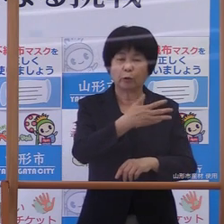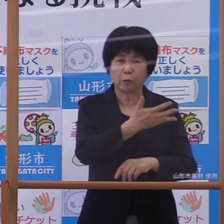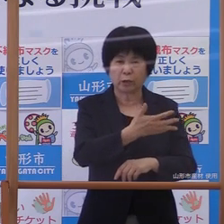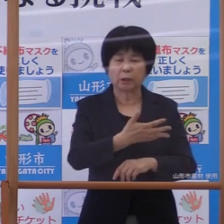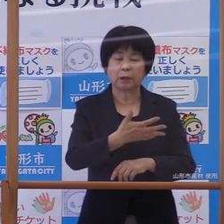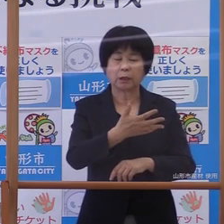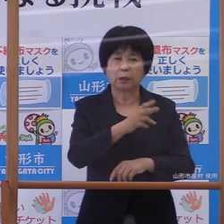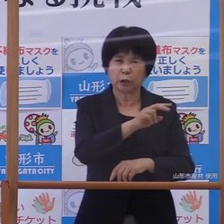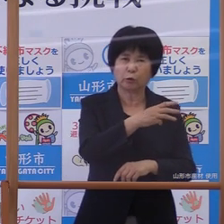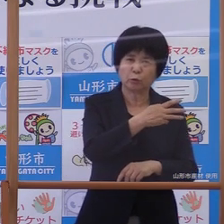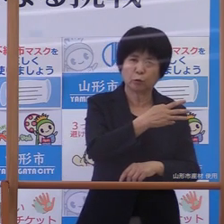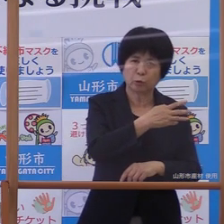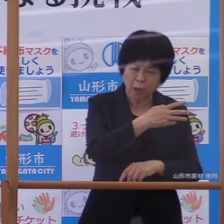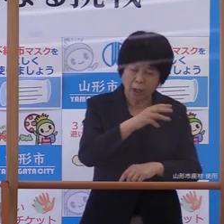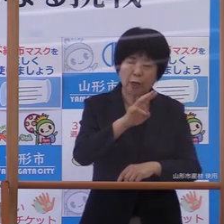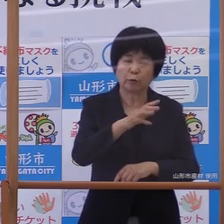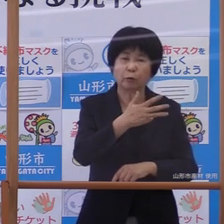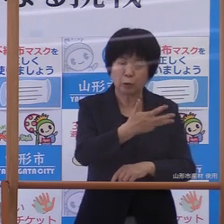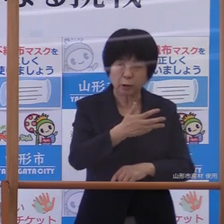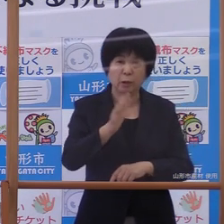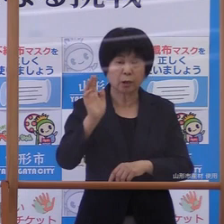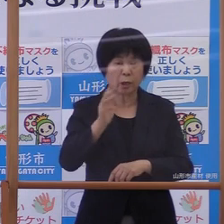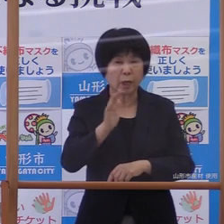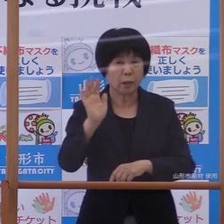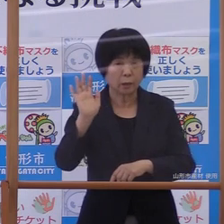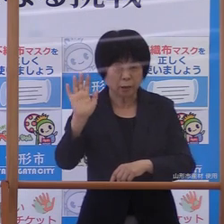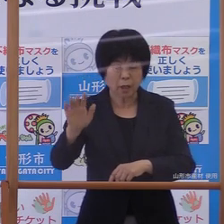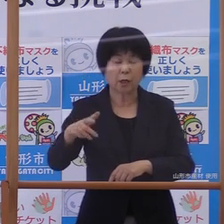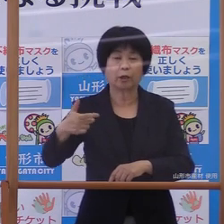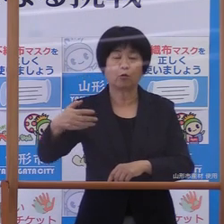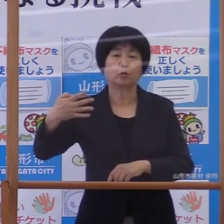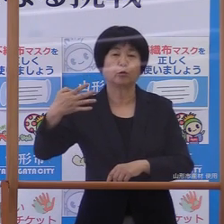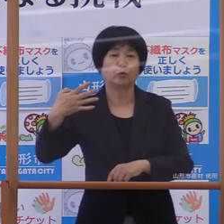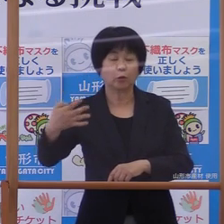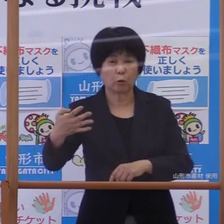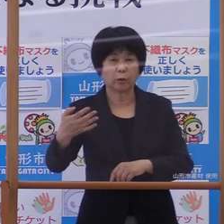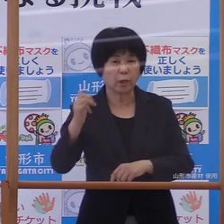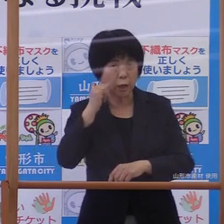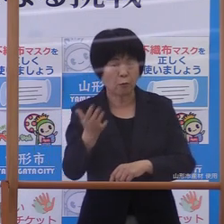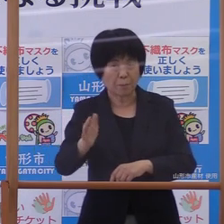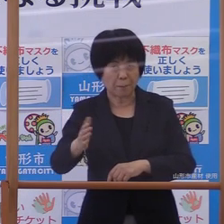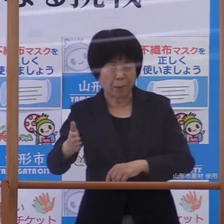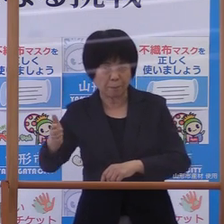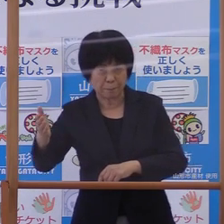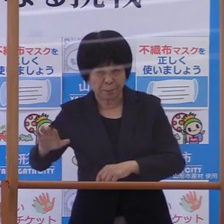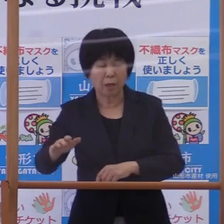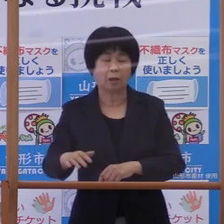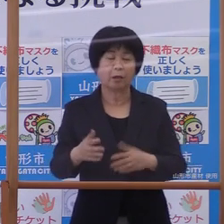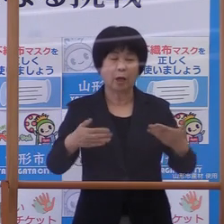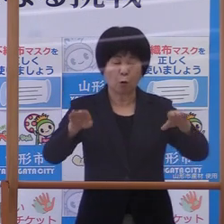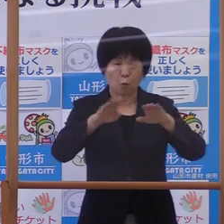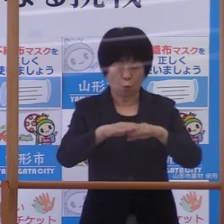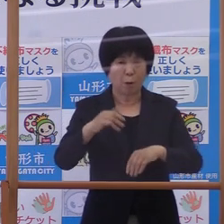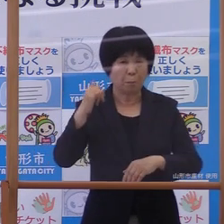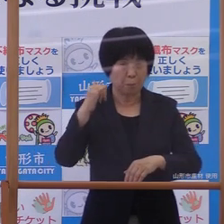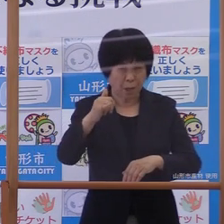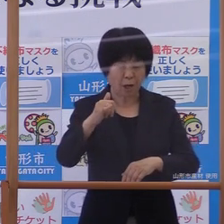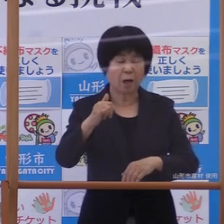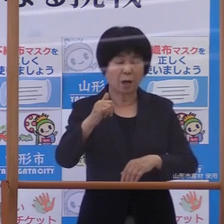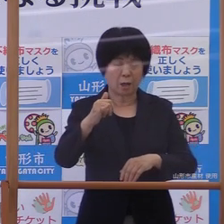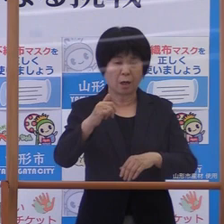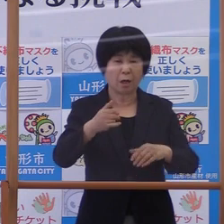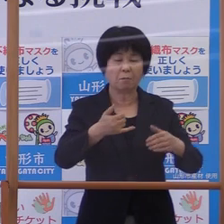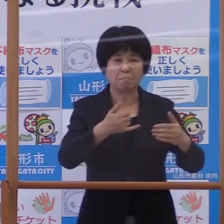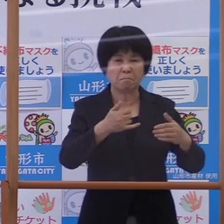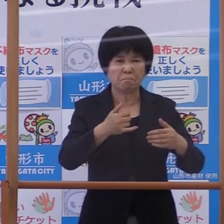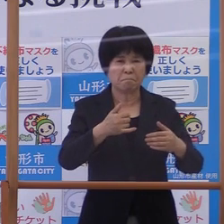が、今後さらに64回線に増設させるとともに、コールセンターへの電話の分散を図